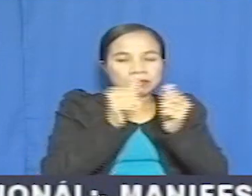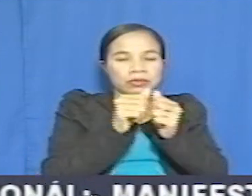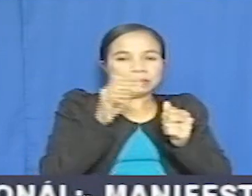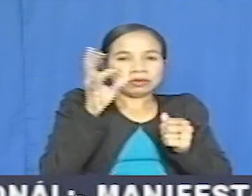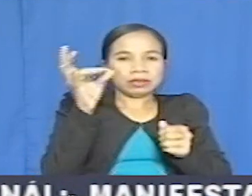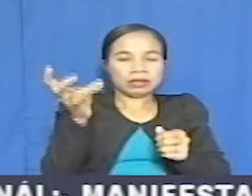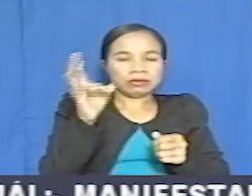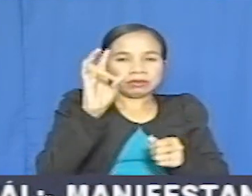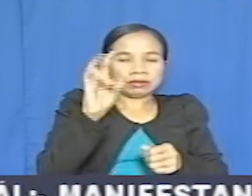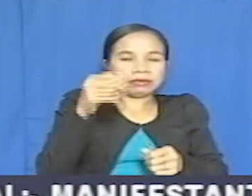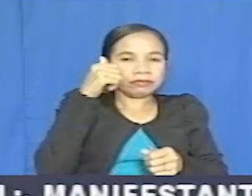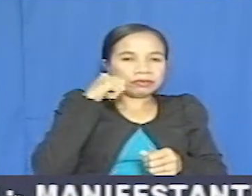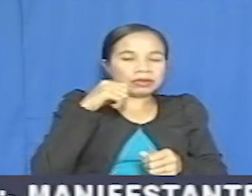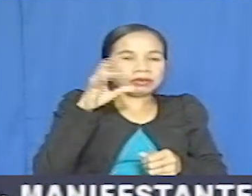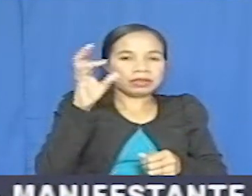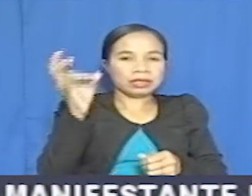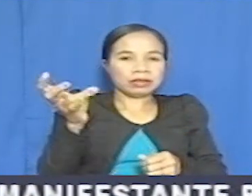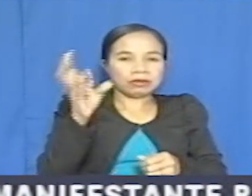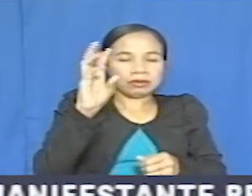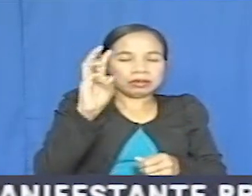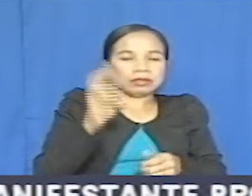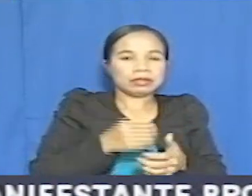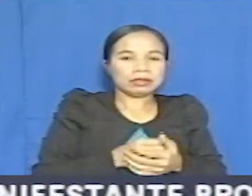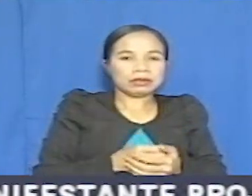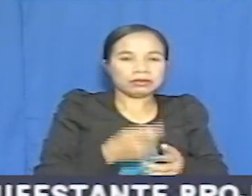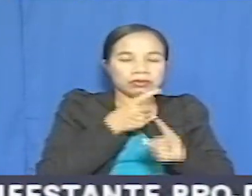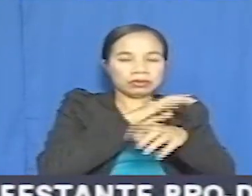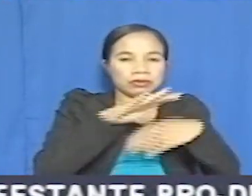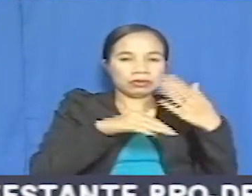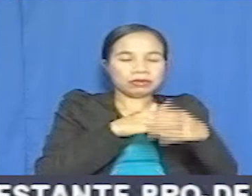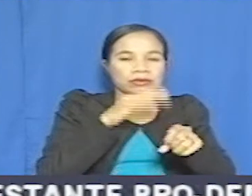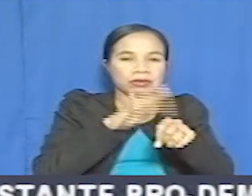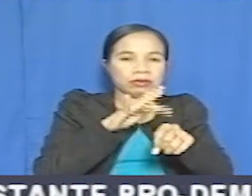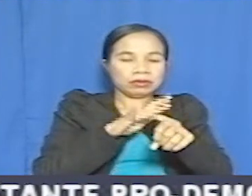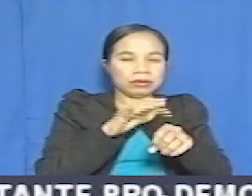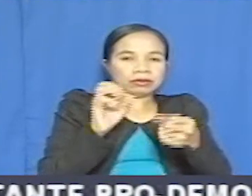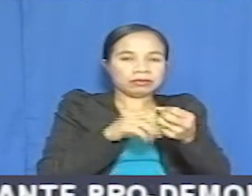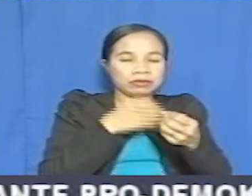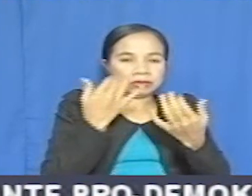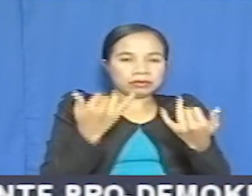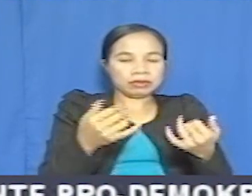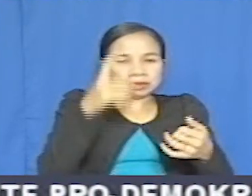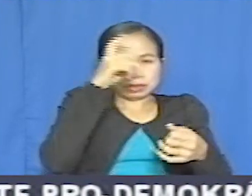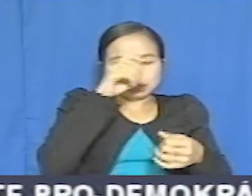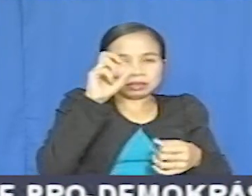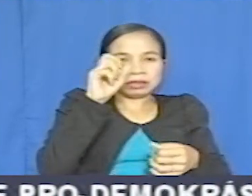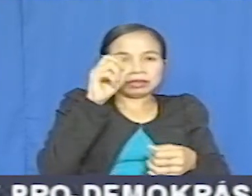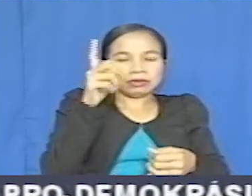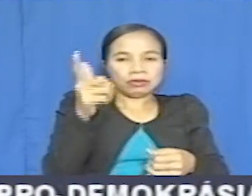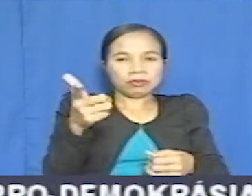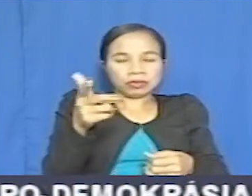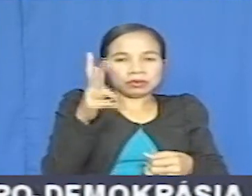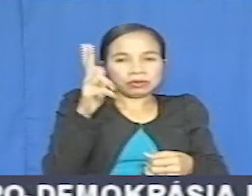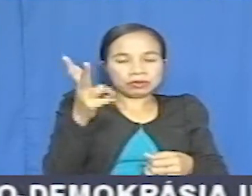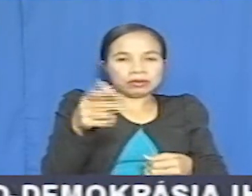Hitunulu Resin Hitu, Feto, Hitunulu Resinen. Husi total detetadu ohi no idadi ruanulu to tolunulu